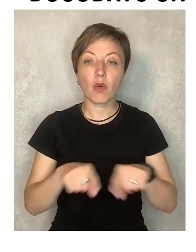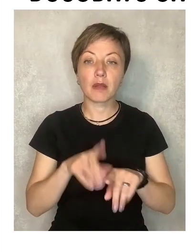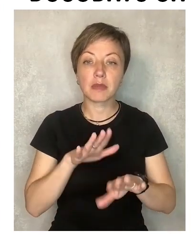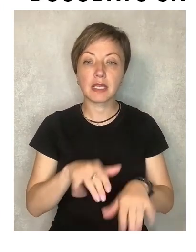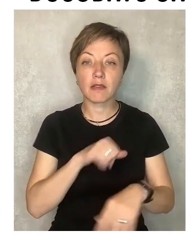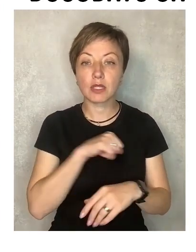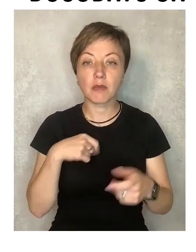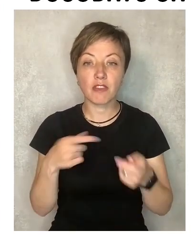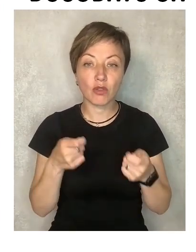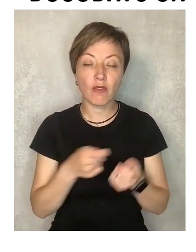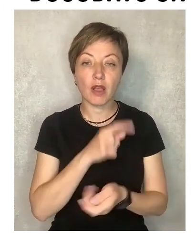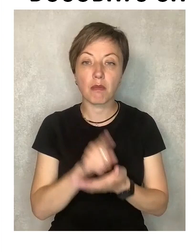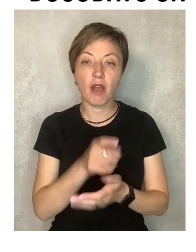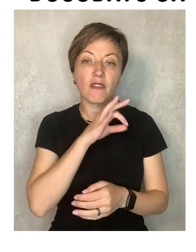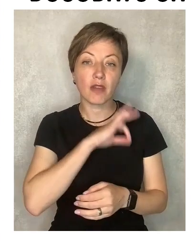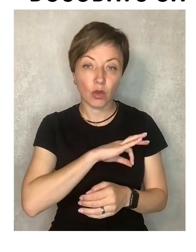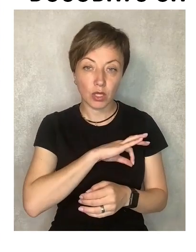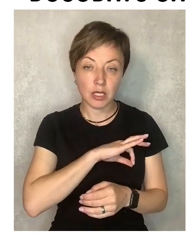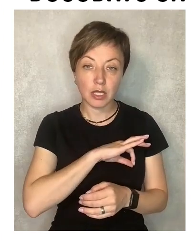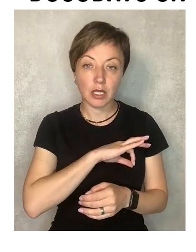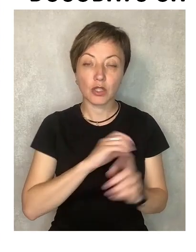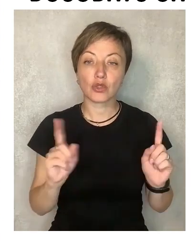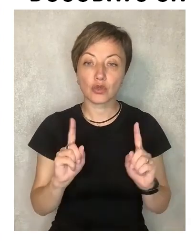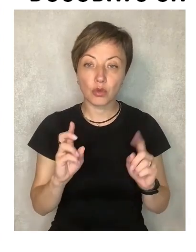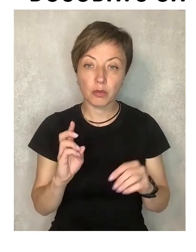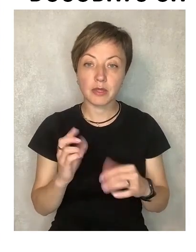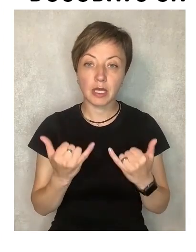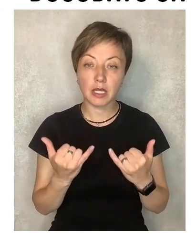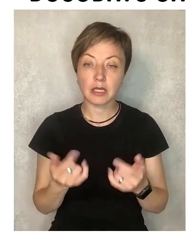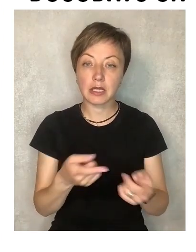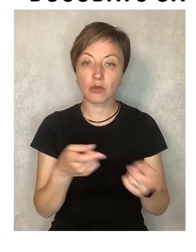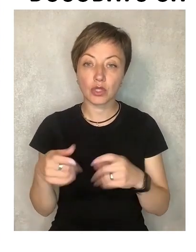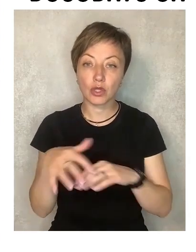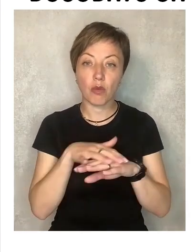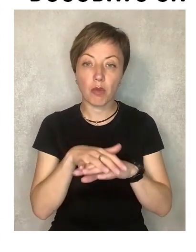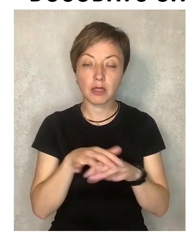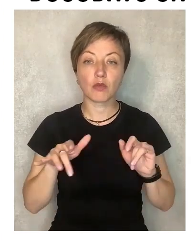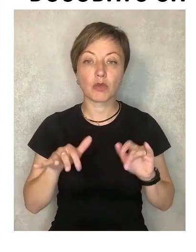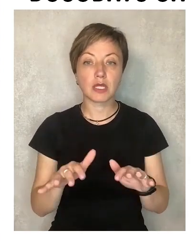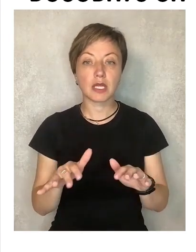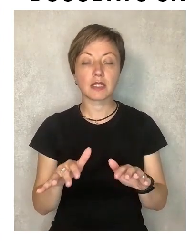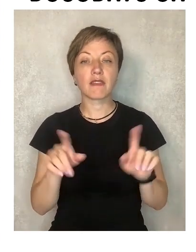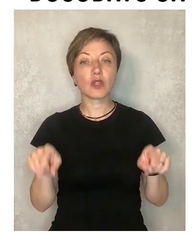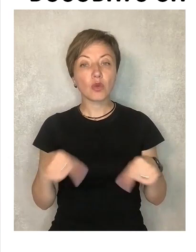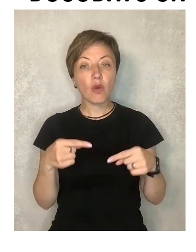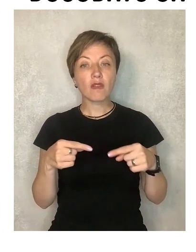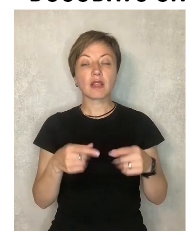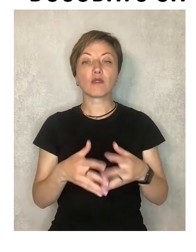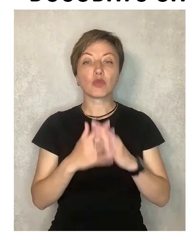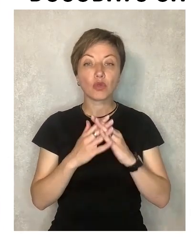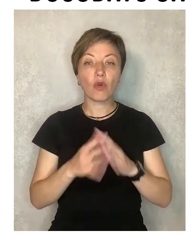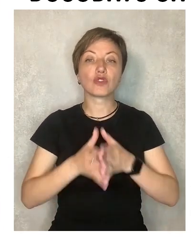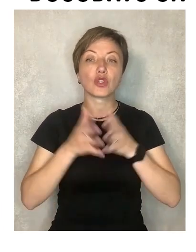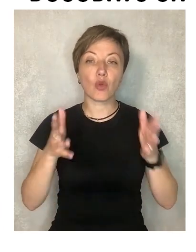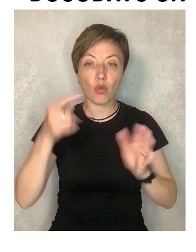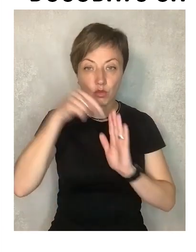самоврядування мають використати, щоб зараз залучити громадськість до процесів відновлення, відбудови у широкому розумінні